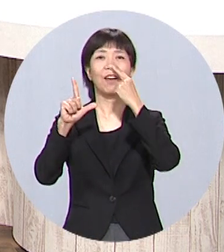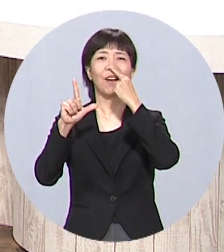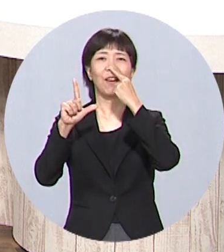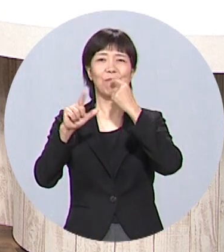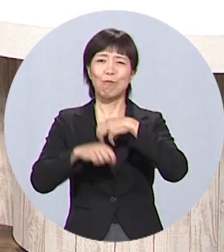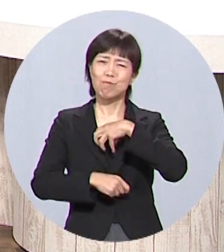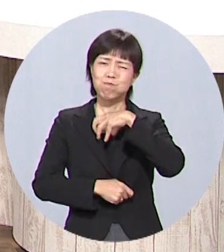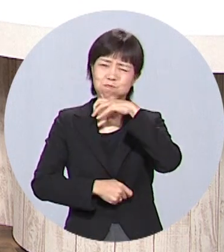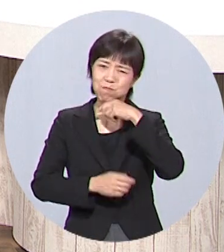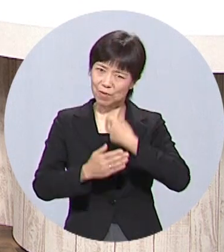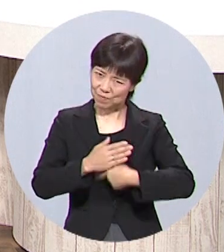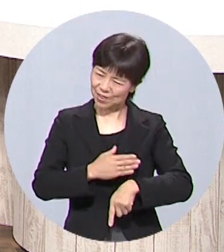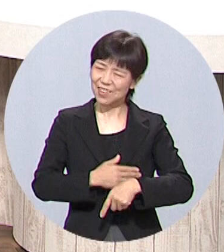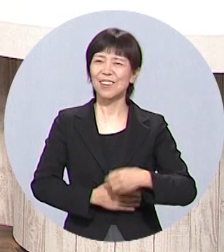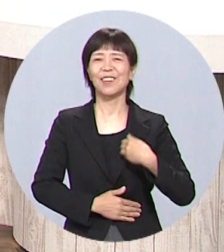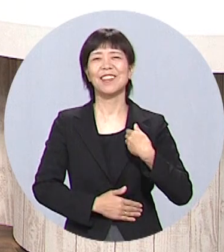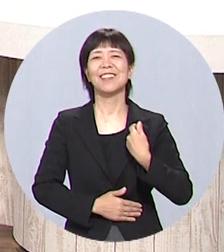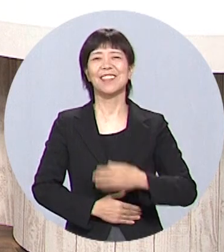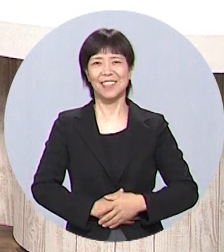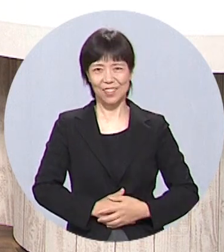です。 いやいやいや、なんてこと。